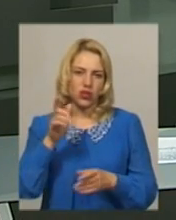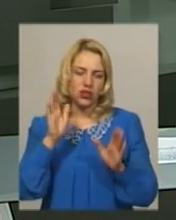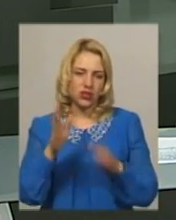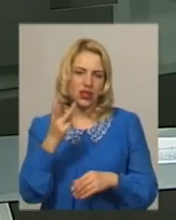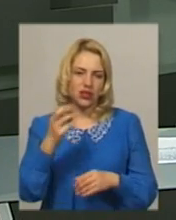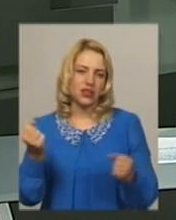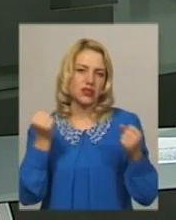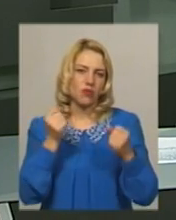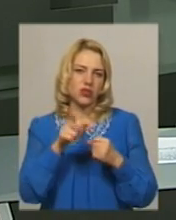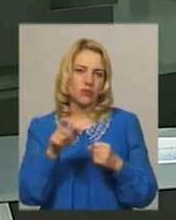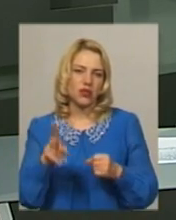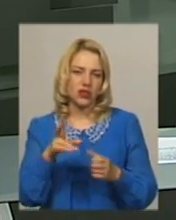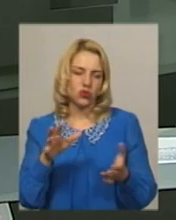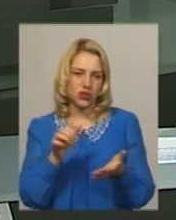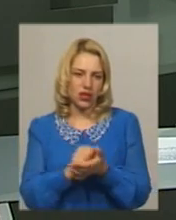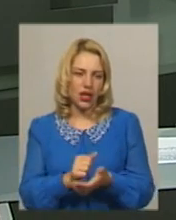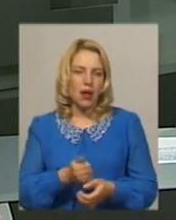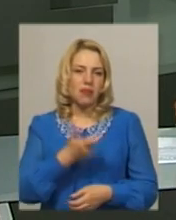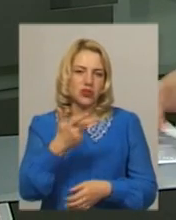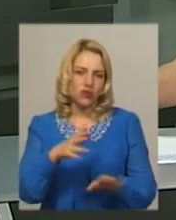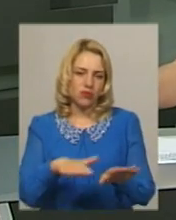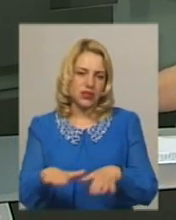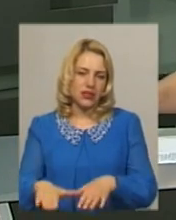спортсмени, які зайняли призові місця.